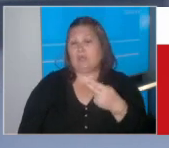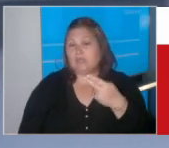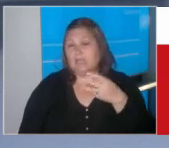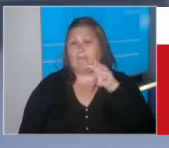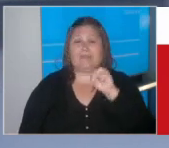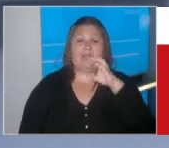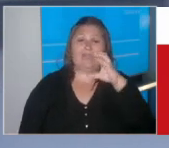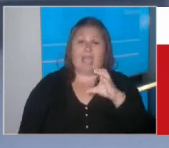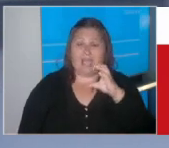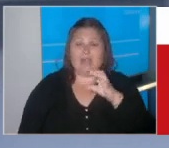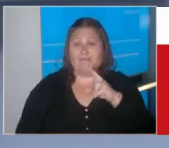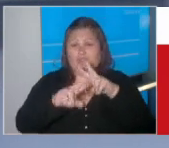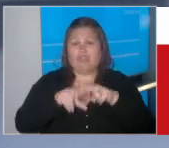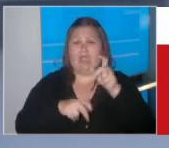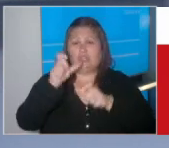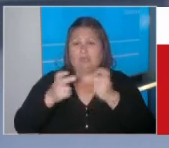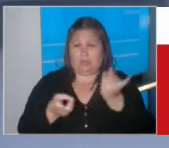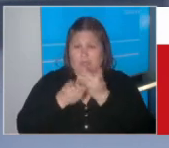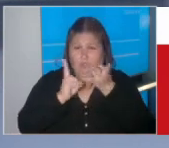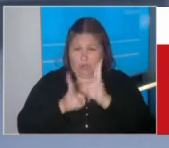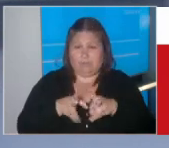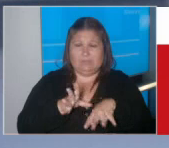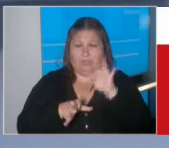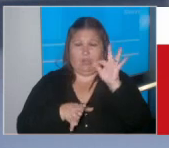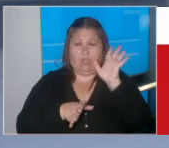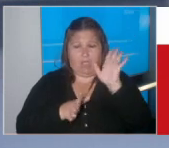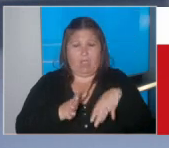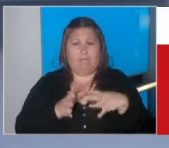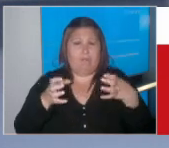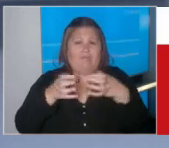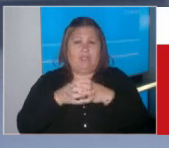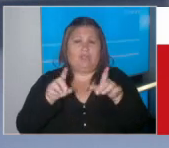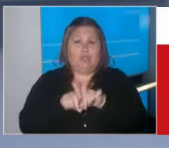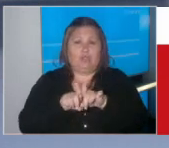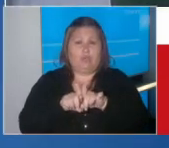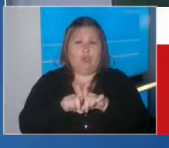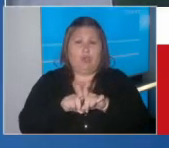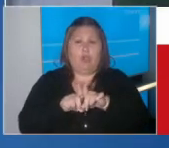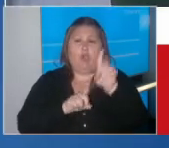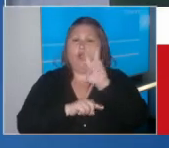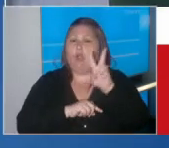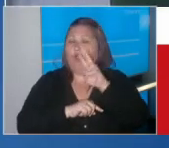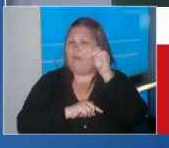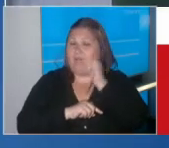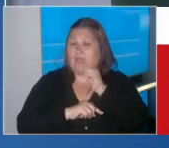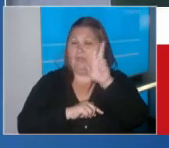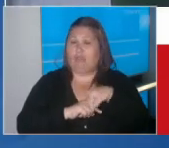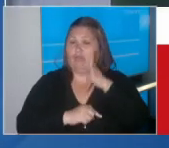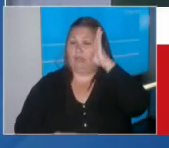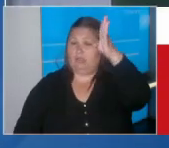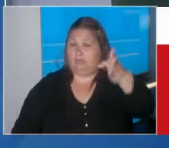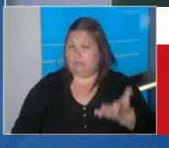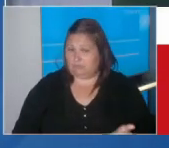כהנה ושאר האנשים שמחפשים, יכולים למצוא את עצמם גם במפלגות כמו כחול לבן, יש עתיד?